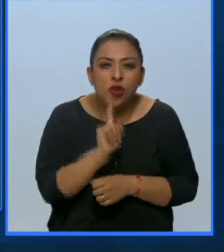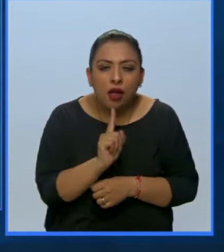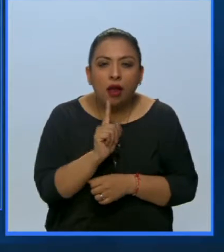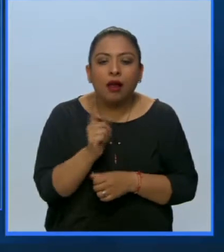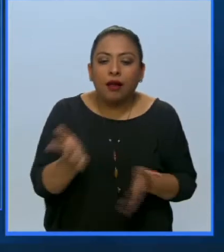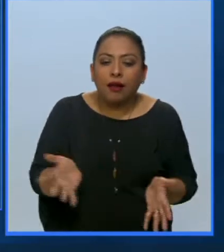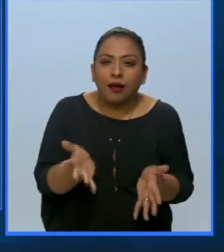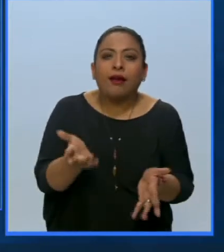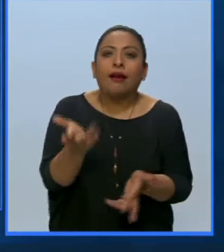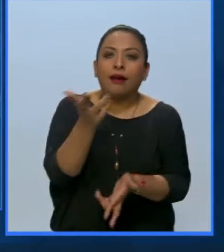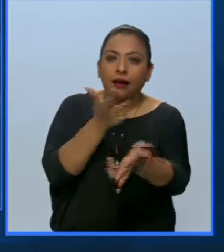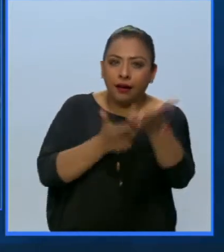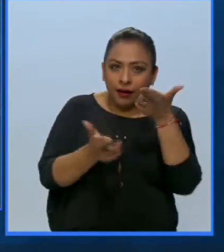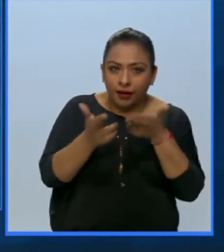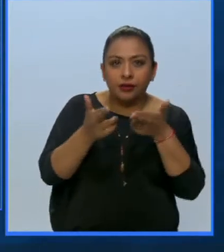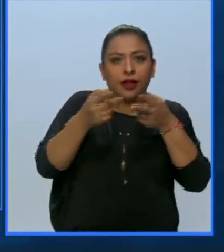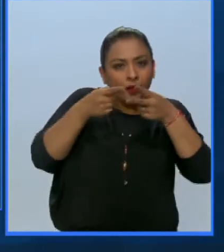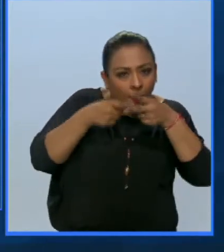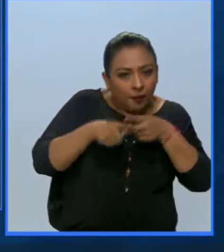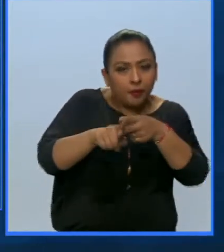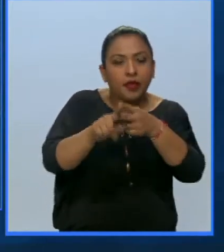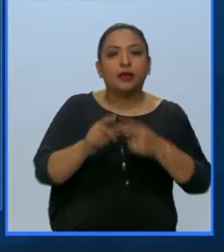a regresar a sus orígenes.